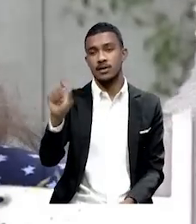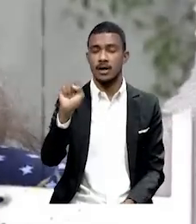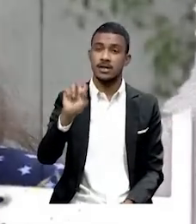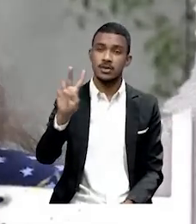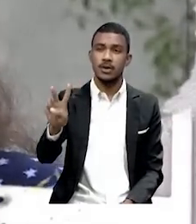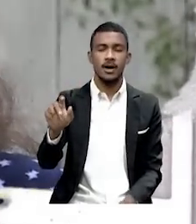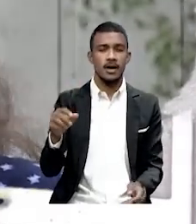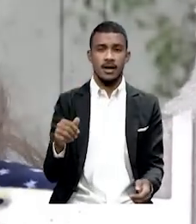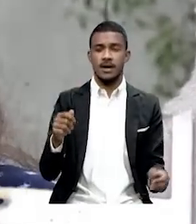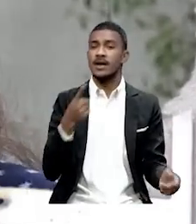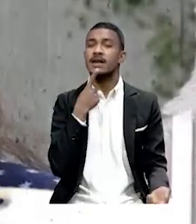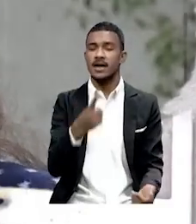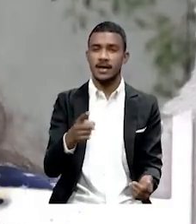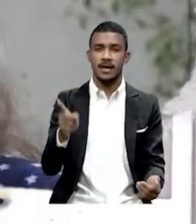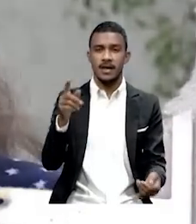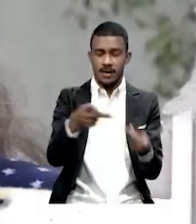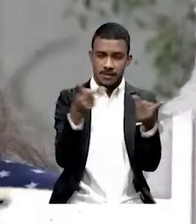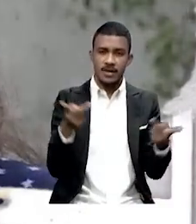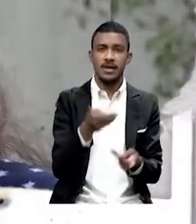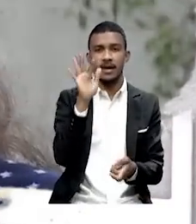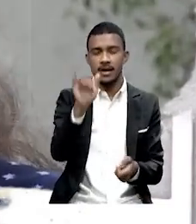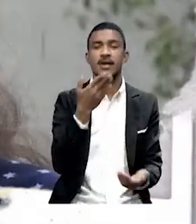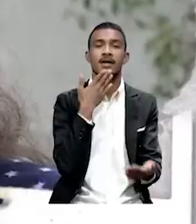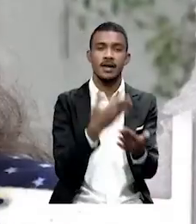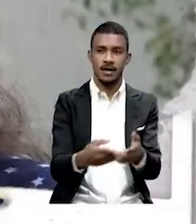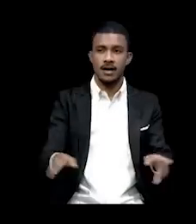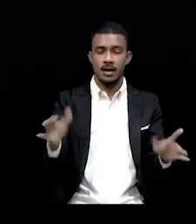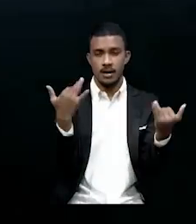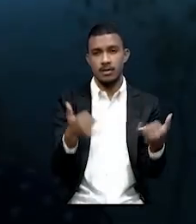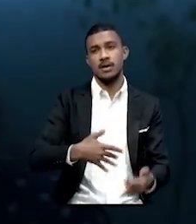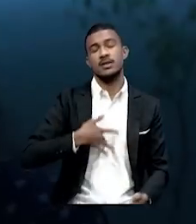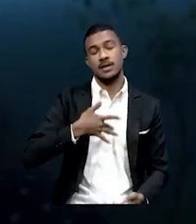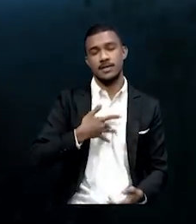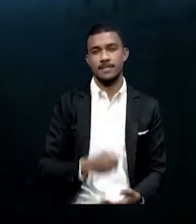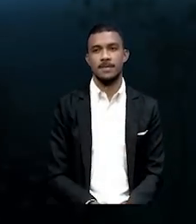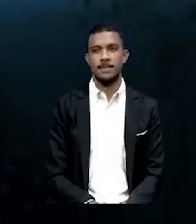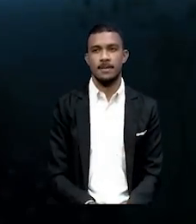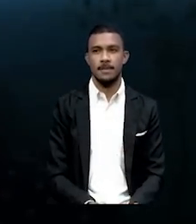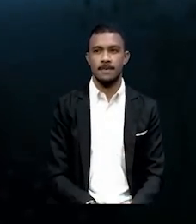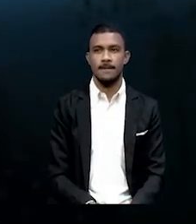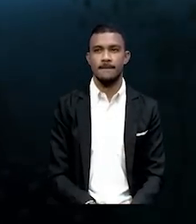kata kela fatin bahan uane, dia ansa oja agora sentin ni.